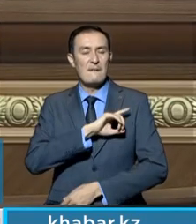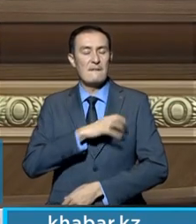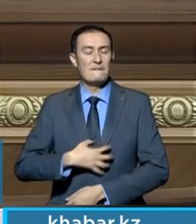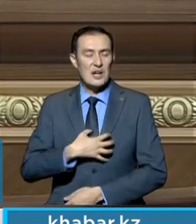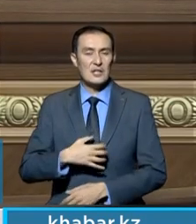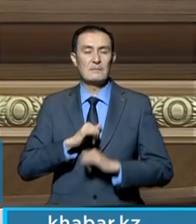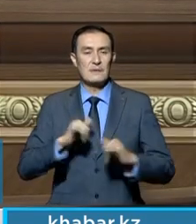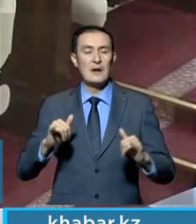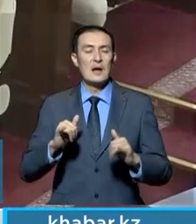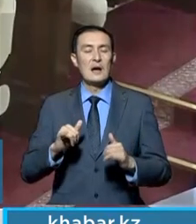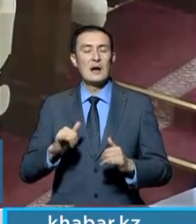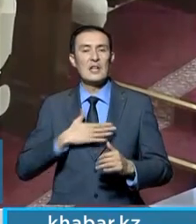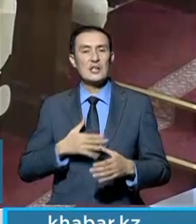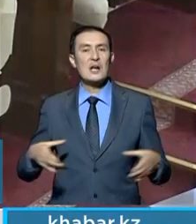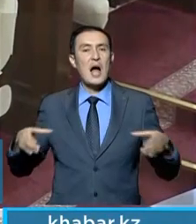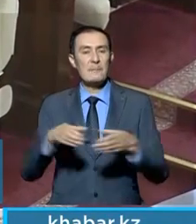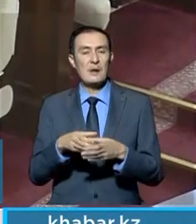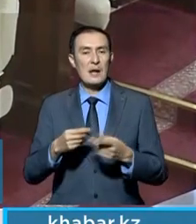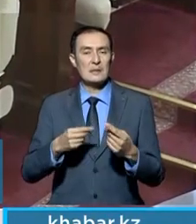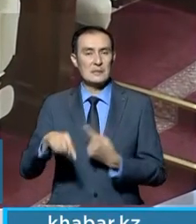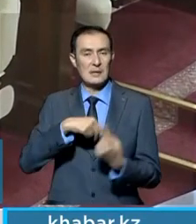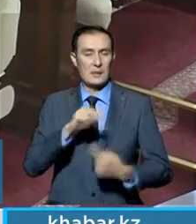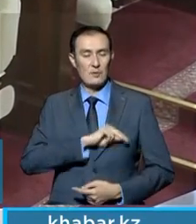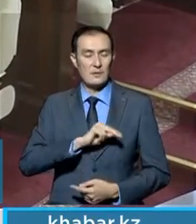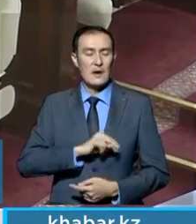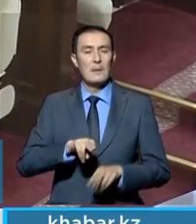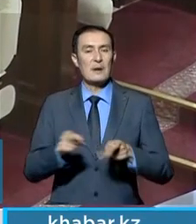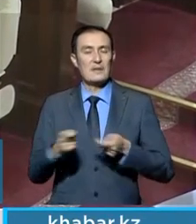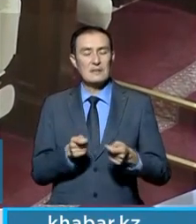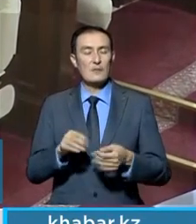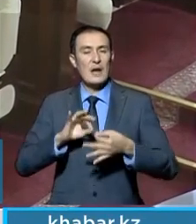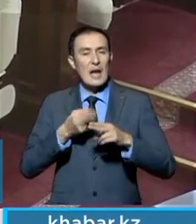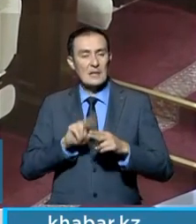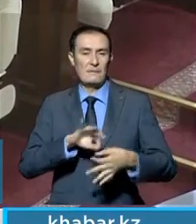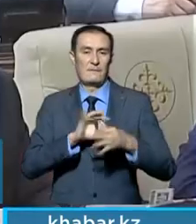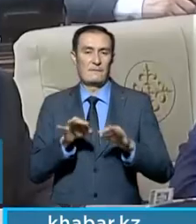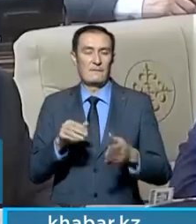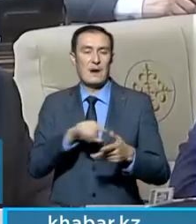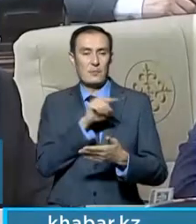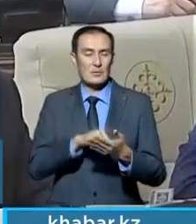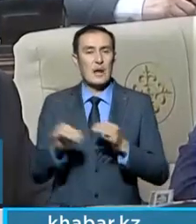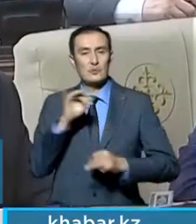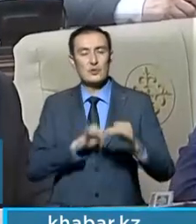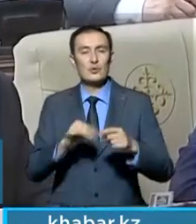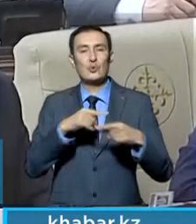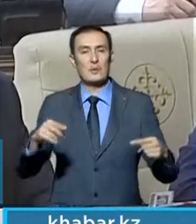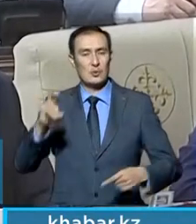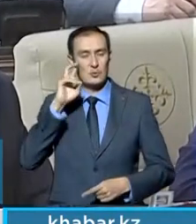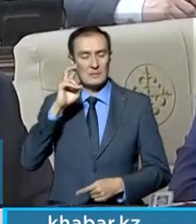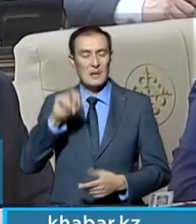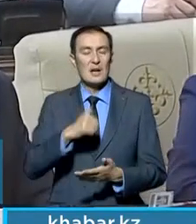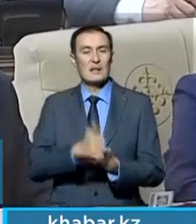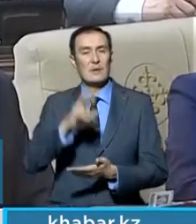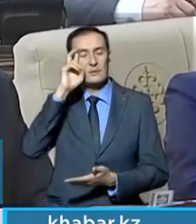новой модели региональной кооперации, поручая правительству всесторонне проработать данный вопрос с соседними государствами. Глава